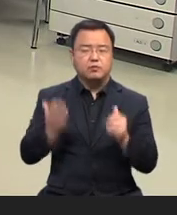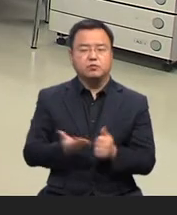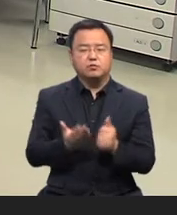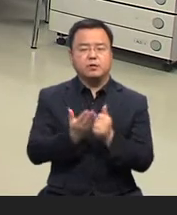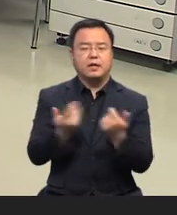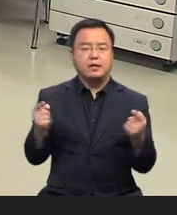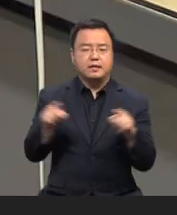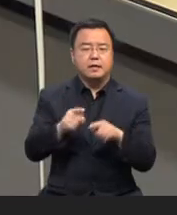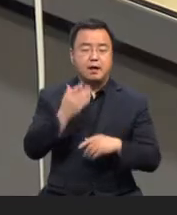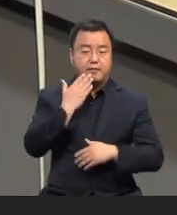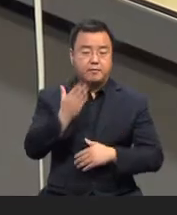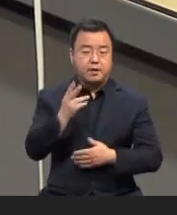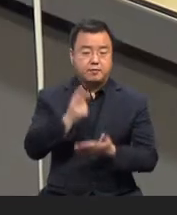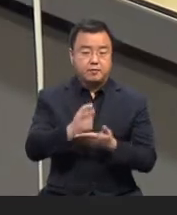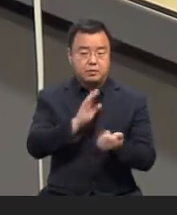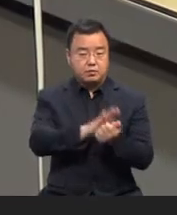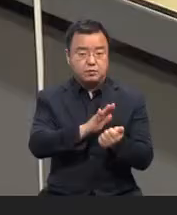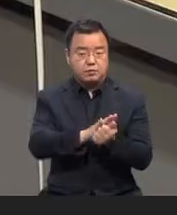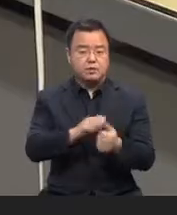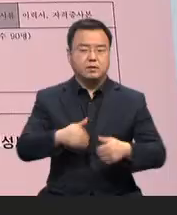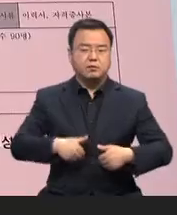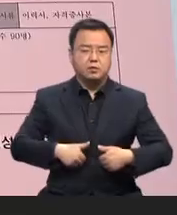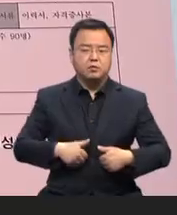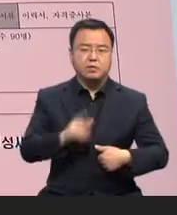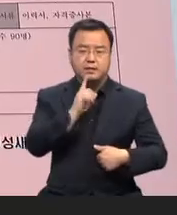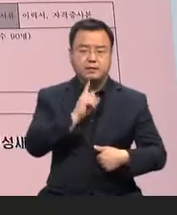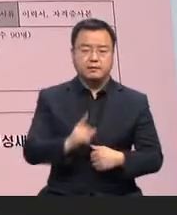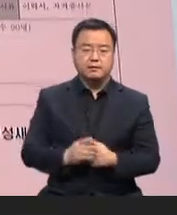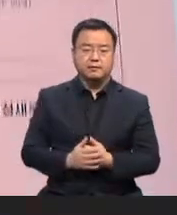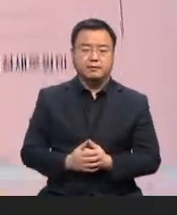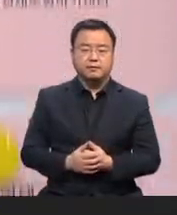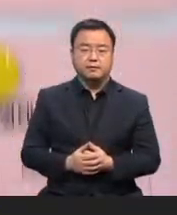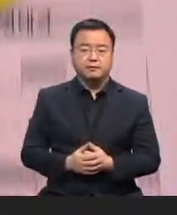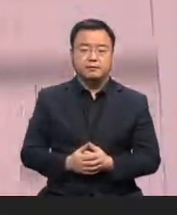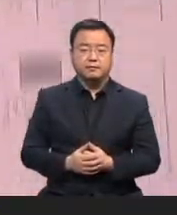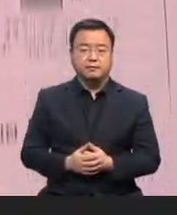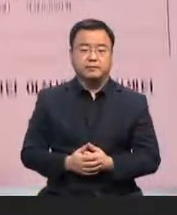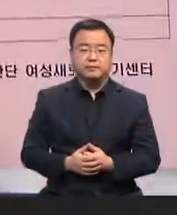제도적 지원이 필요하다고 지적합니다 ebs 뉴스 이상입니다